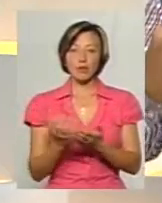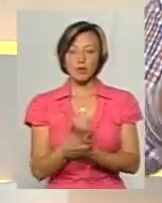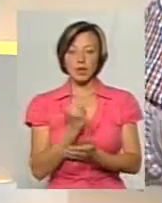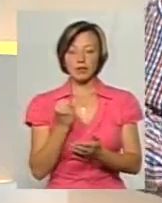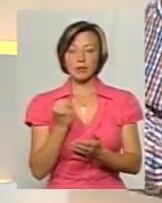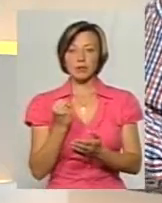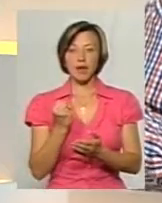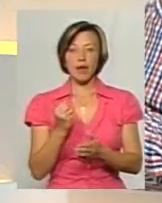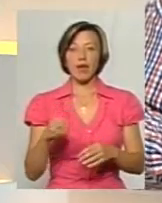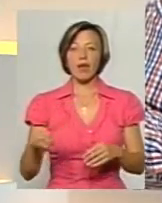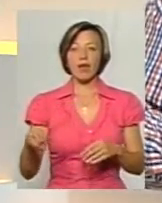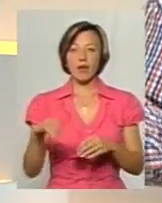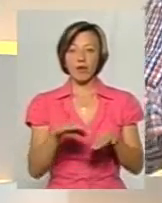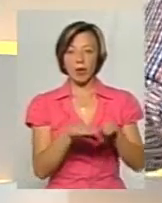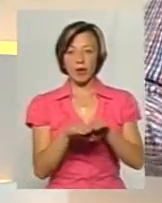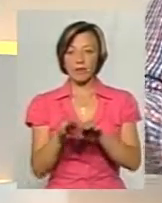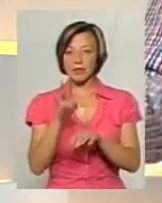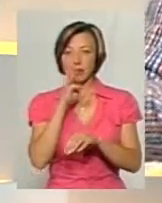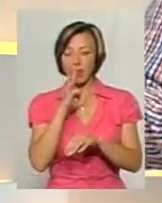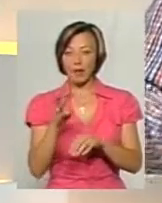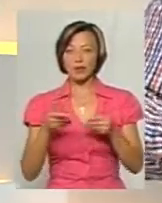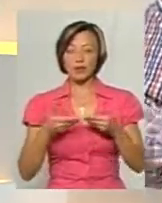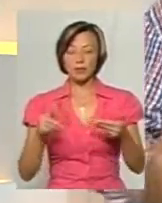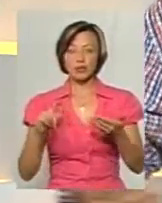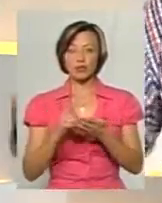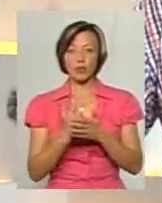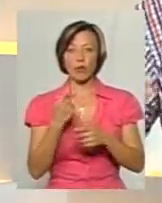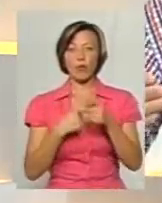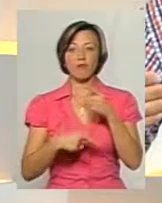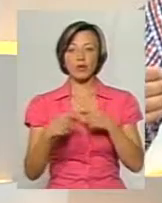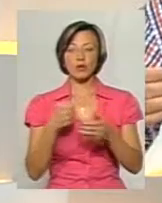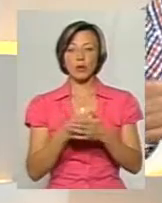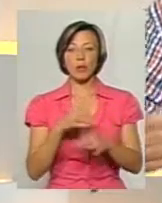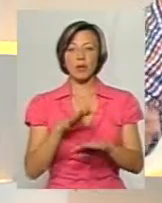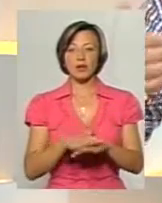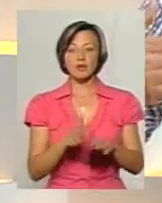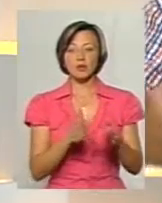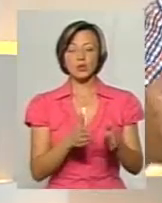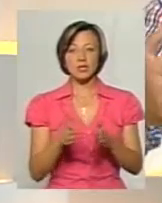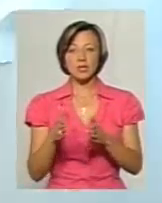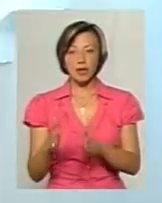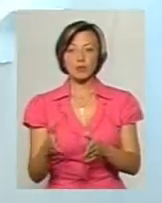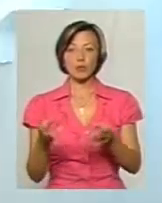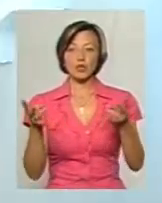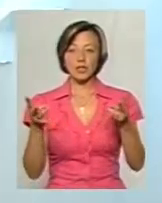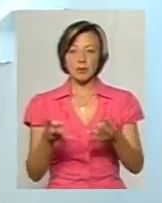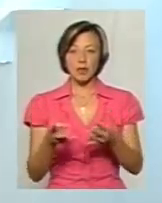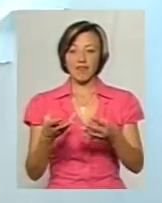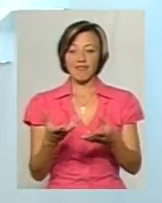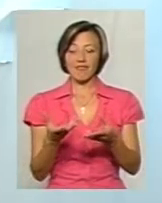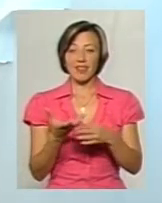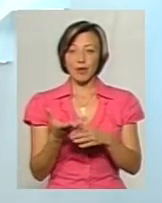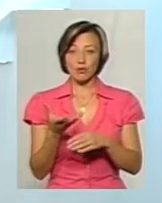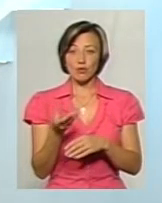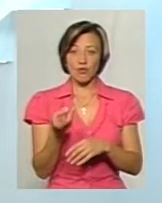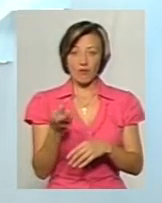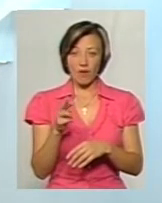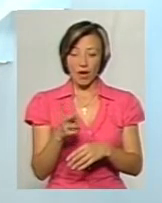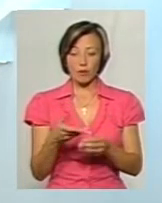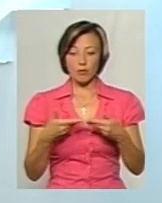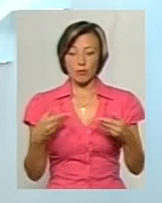європейського рівня заробітної платні. Тому ми знову ж повертаємося до банківської системи для того, що нам потрібно фінансування, для того, щоб